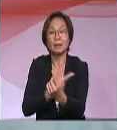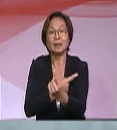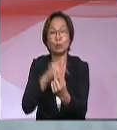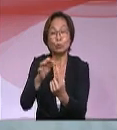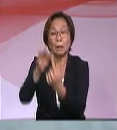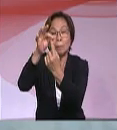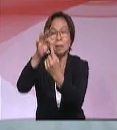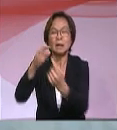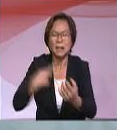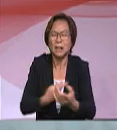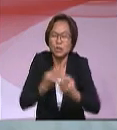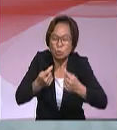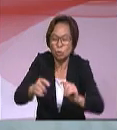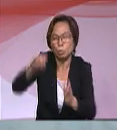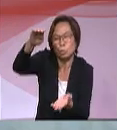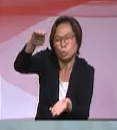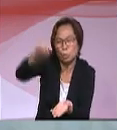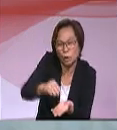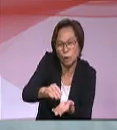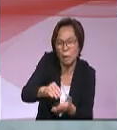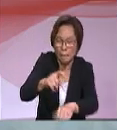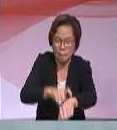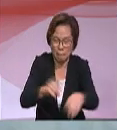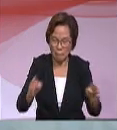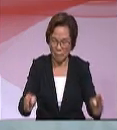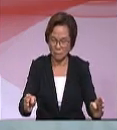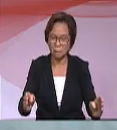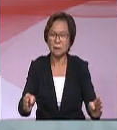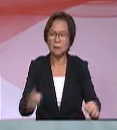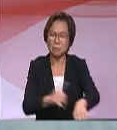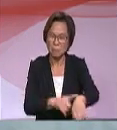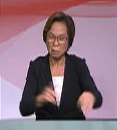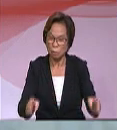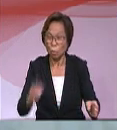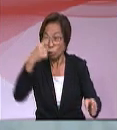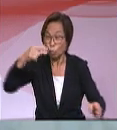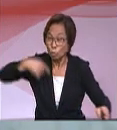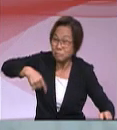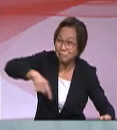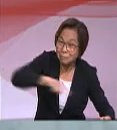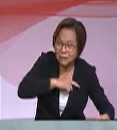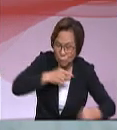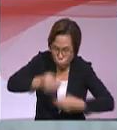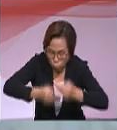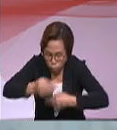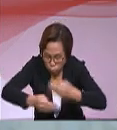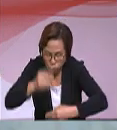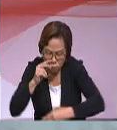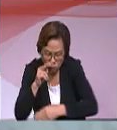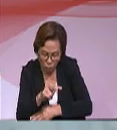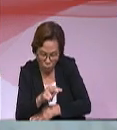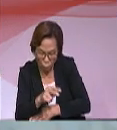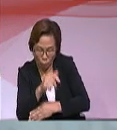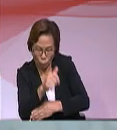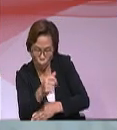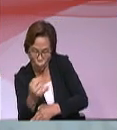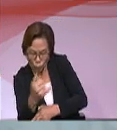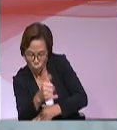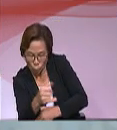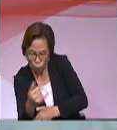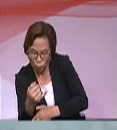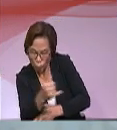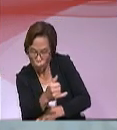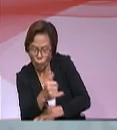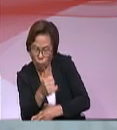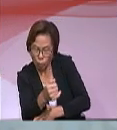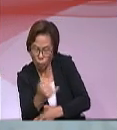akan cuba kurangkan iaitu tempoh masa yang diambil untuk kita proses melihat kepada keberkesanan dan